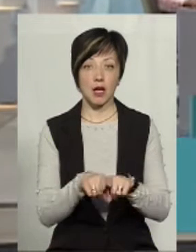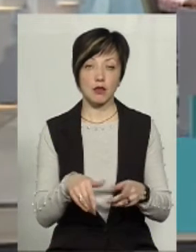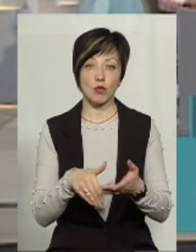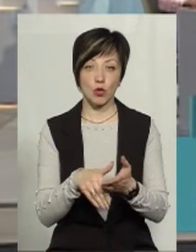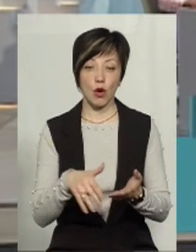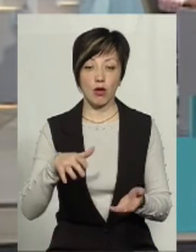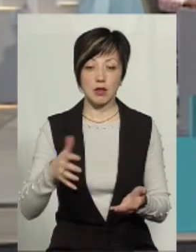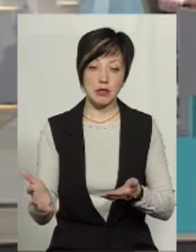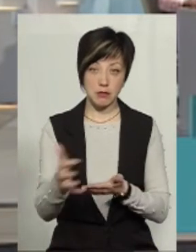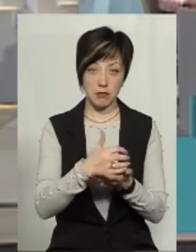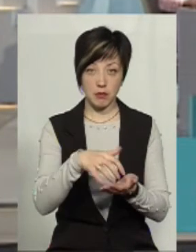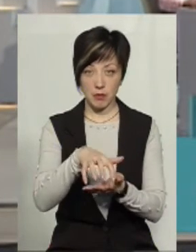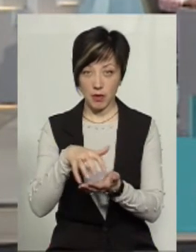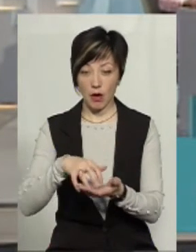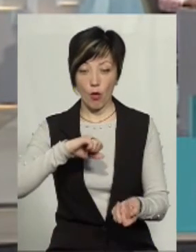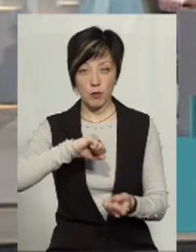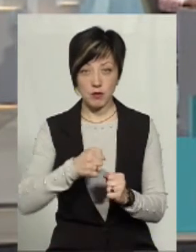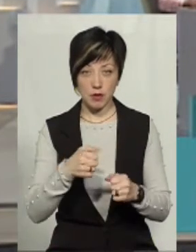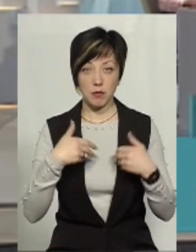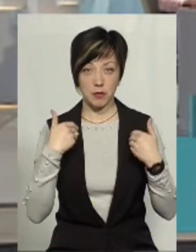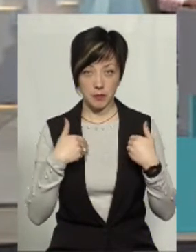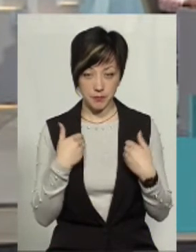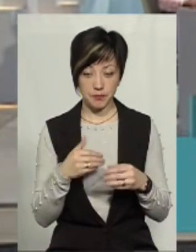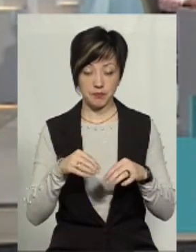такий спосіб. Компостування – це ідеальний